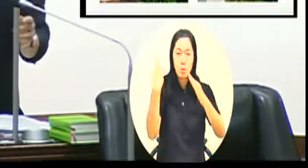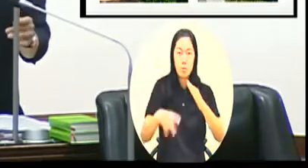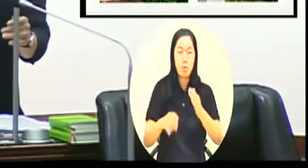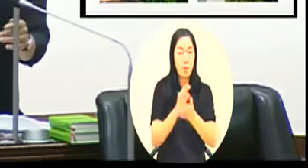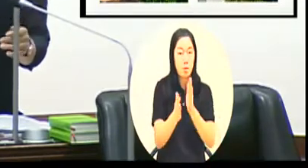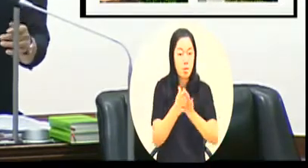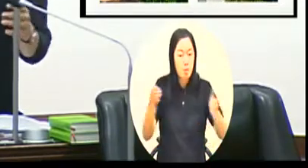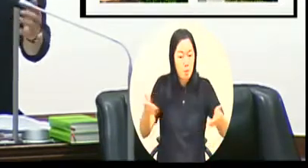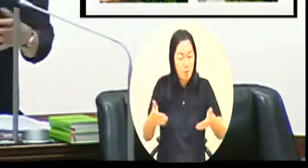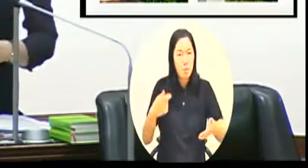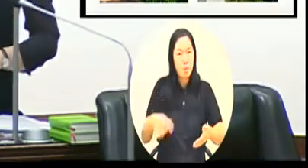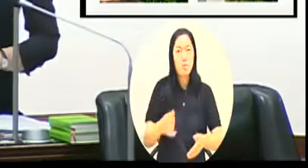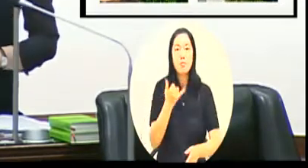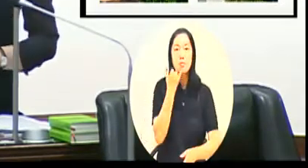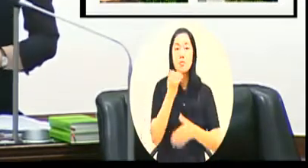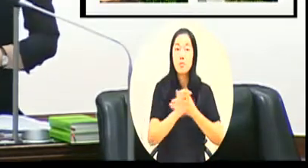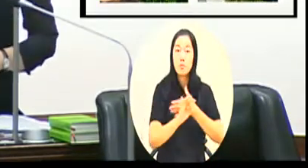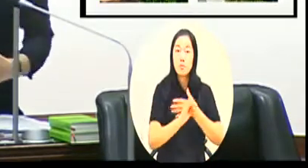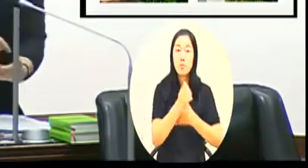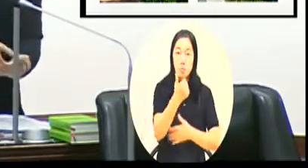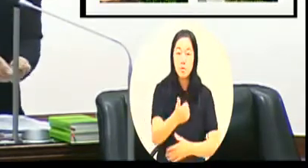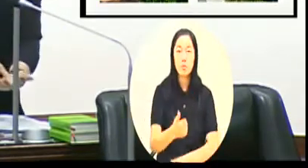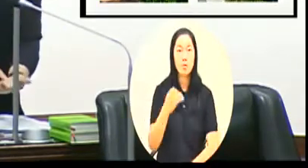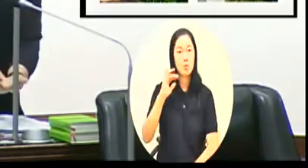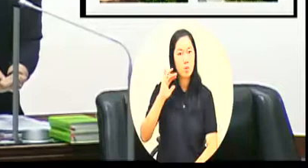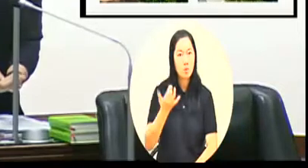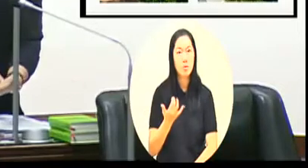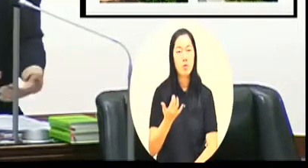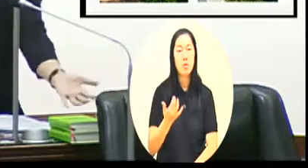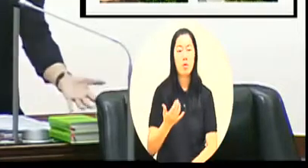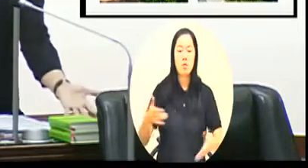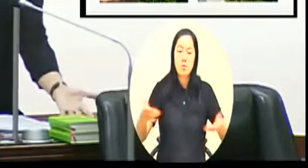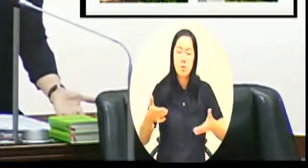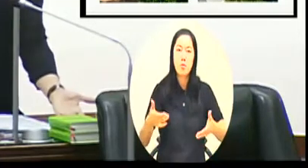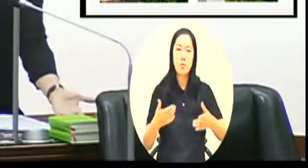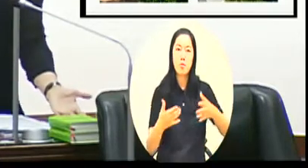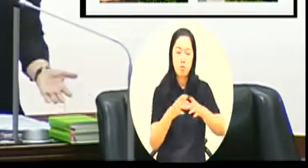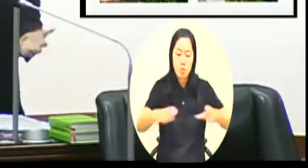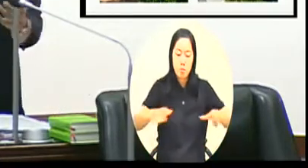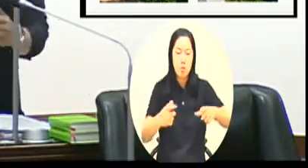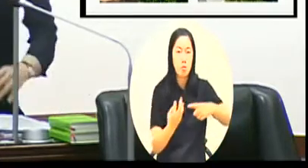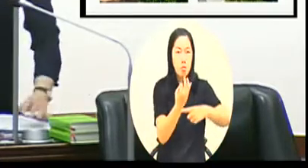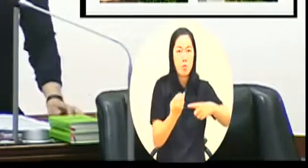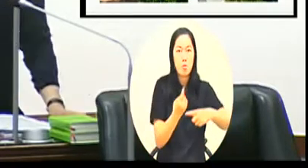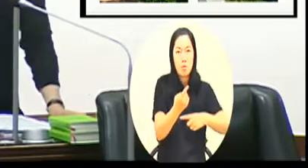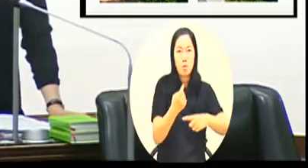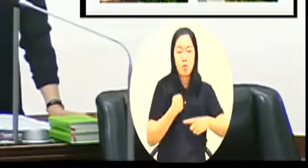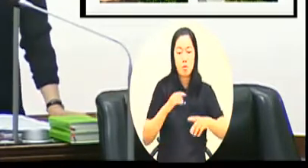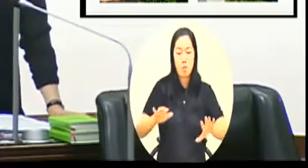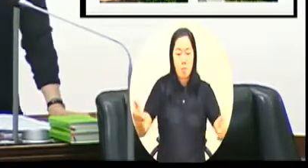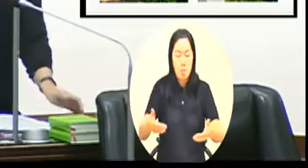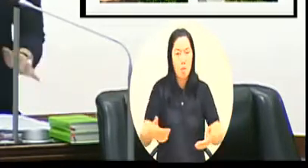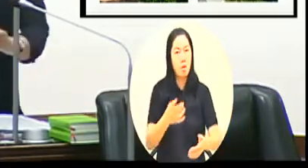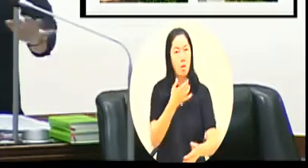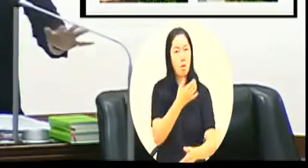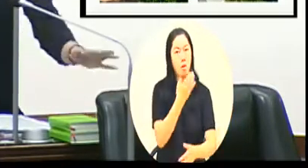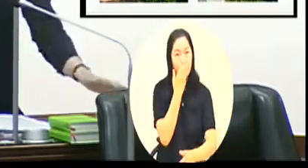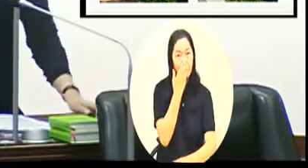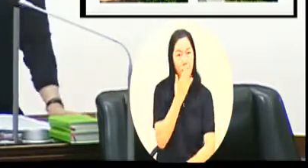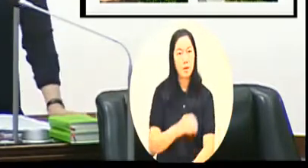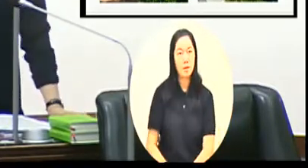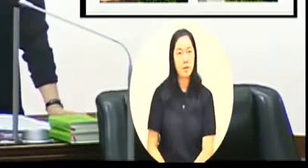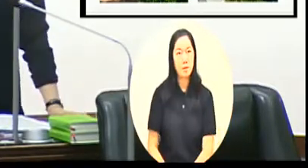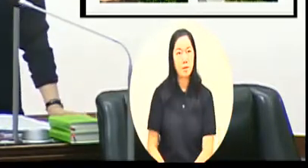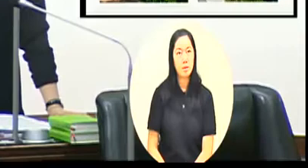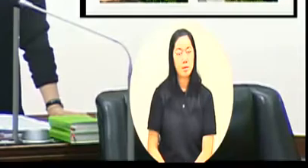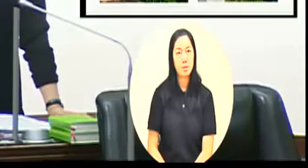个最可行的一个办法，但是碍于建蔽率的问题，大家也不敢动。局长，请你是不是能够针对这一群，他们